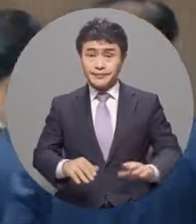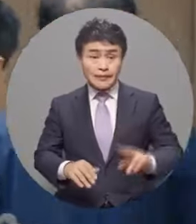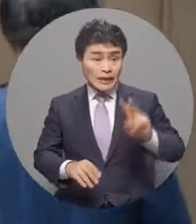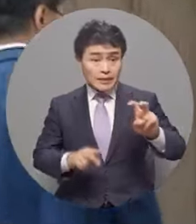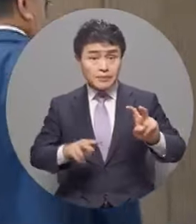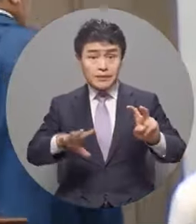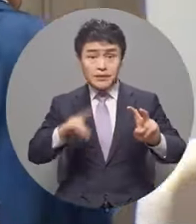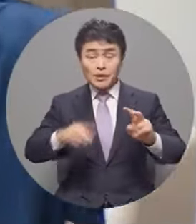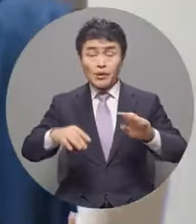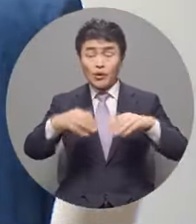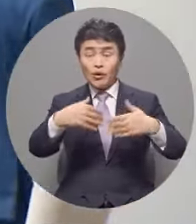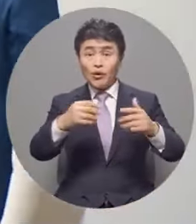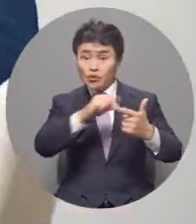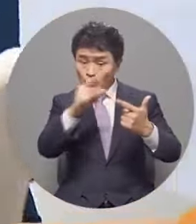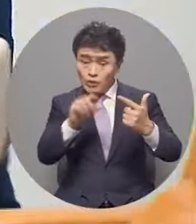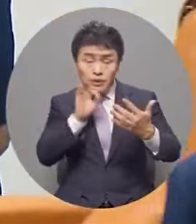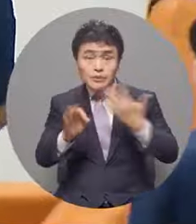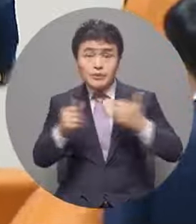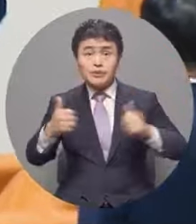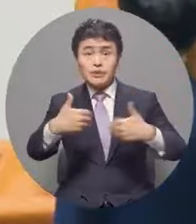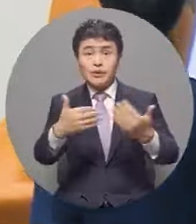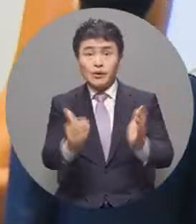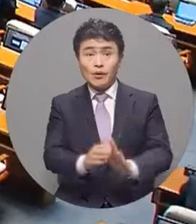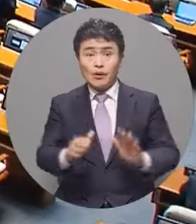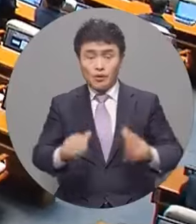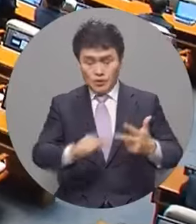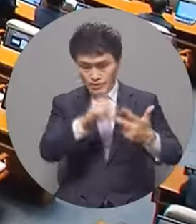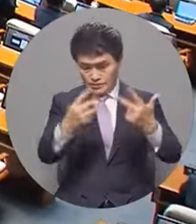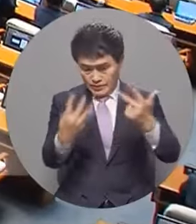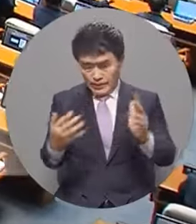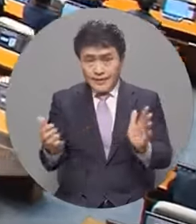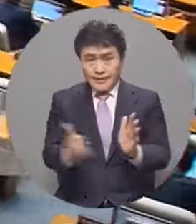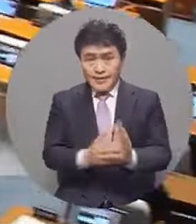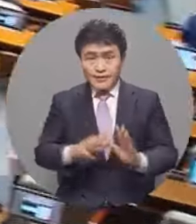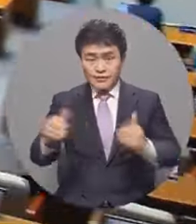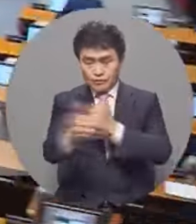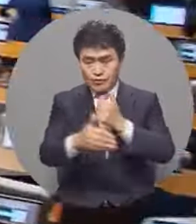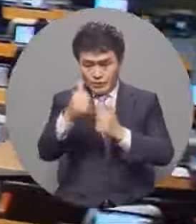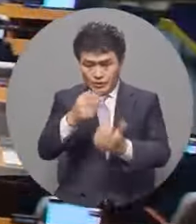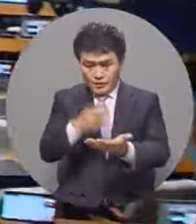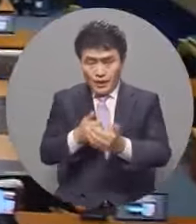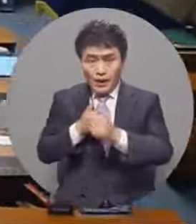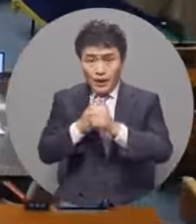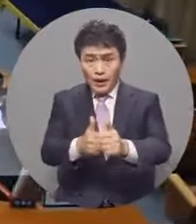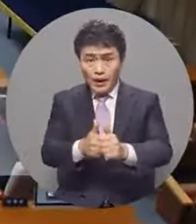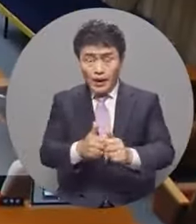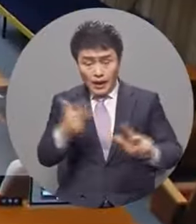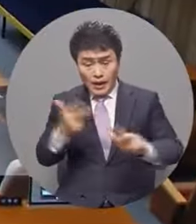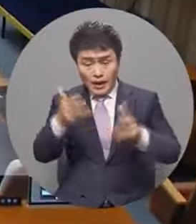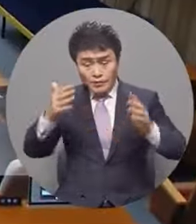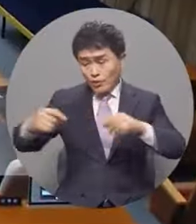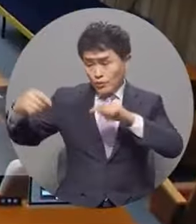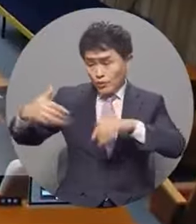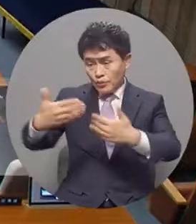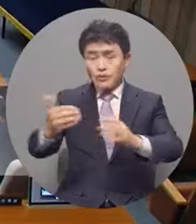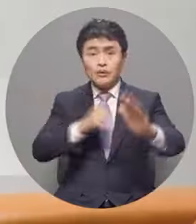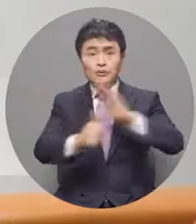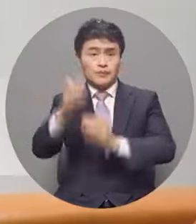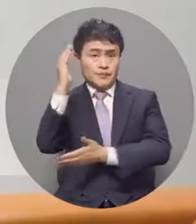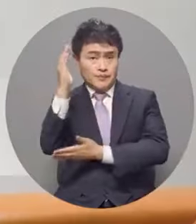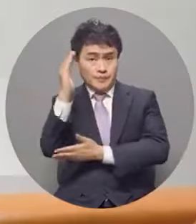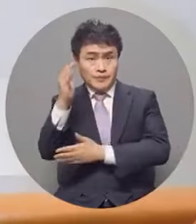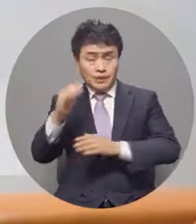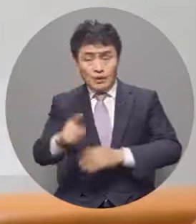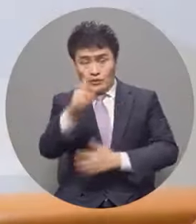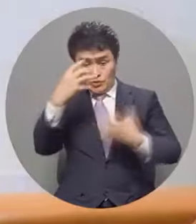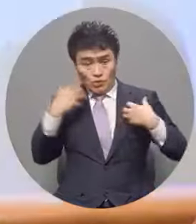첫 6월 임시국회는 다음 달 4일 끝납니다. 국회의장은 국회법에 따라 한 주간 교섭단체 대표연설과